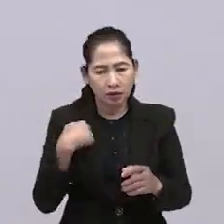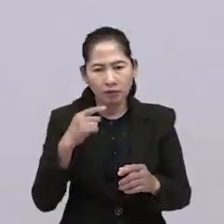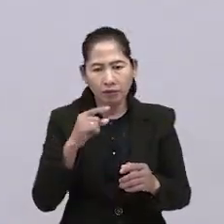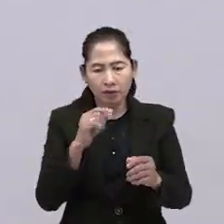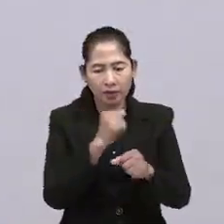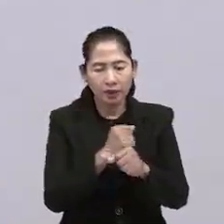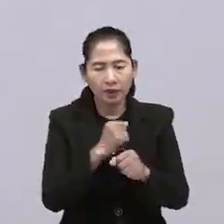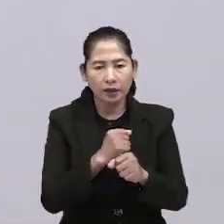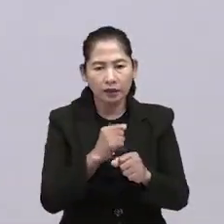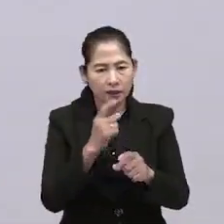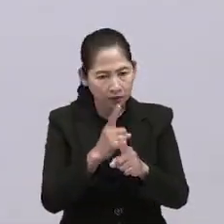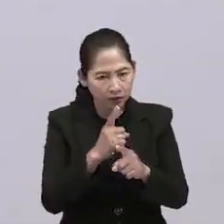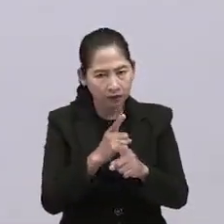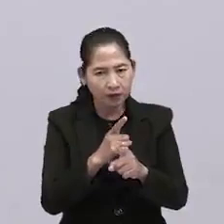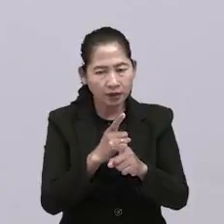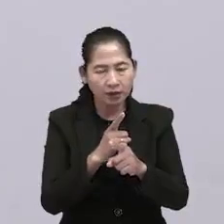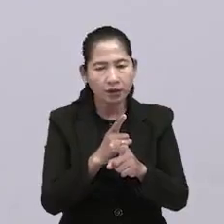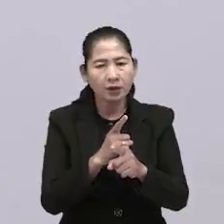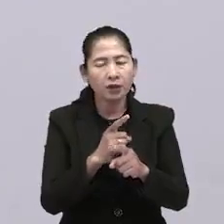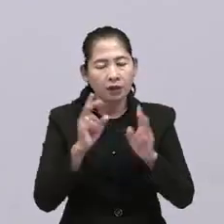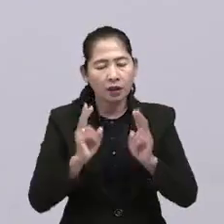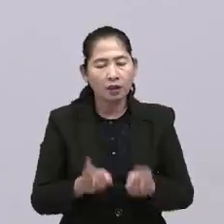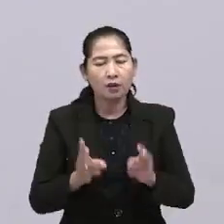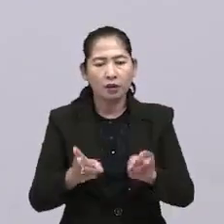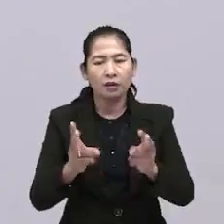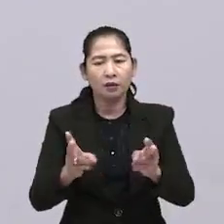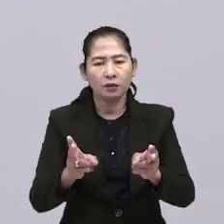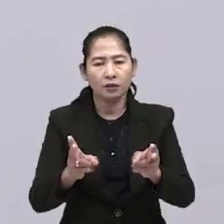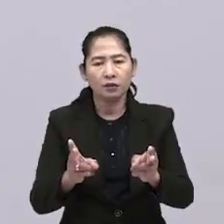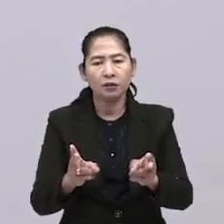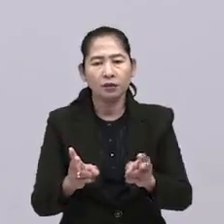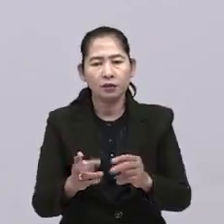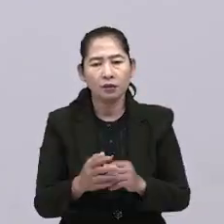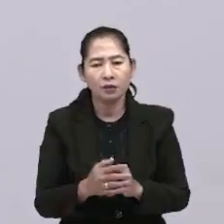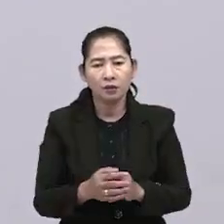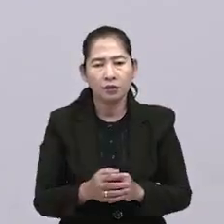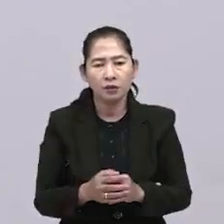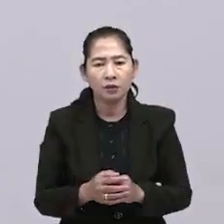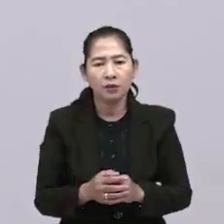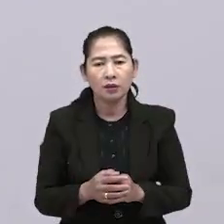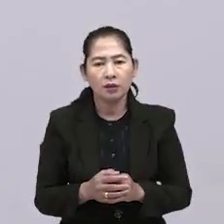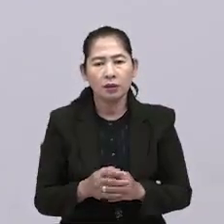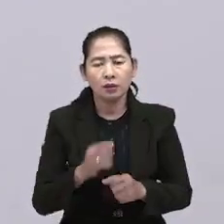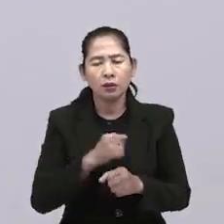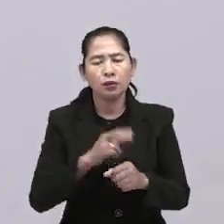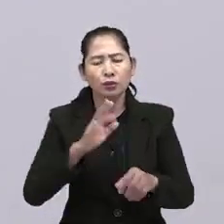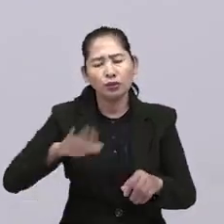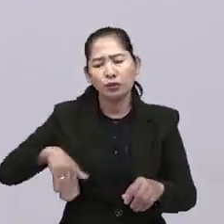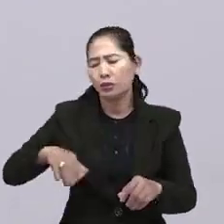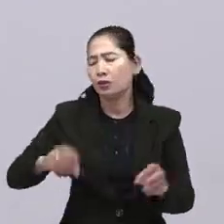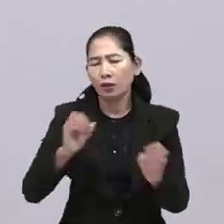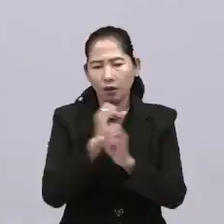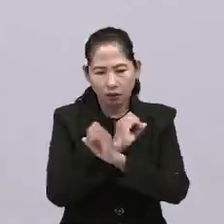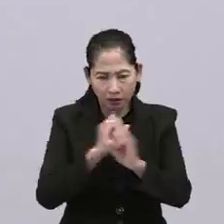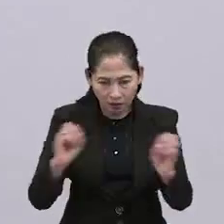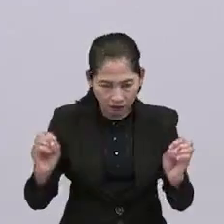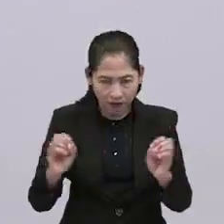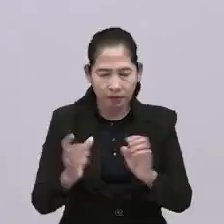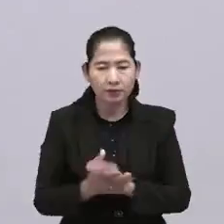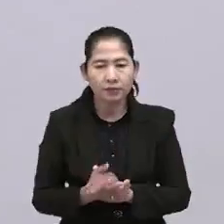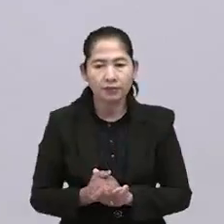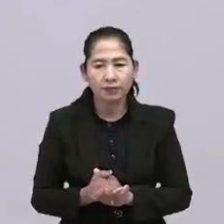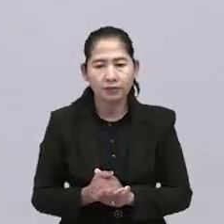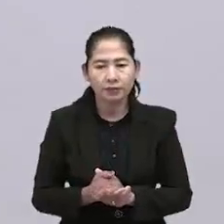យាយថាកិច្ចការកូនត្រូវធ្វើដោយលឿនណាកូនណាលឿនអត់ត្រូវការធ្វើយឺតយឺតទេកូន